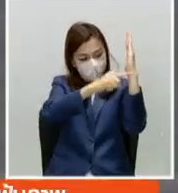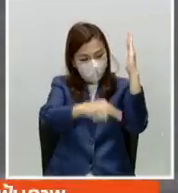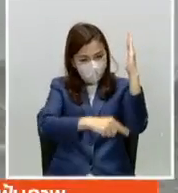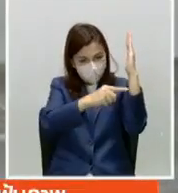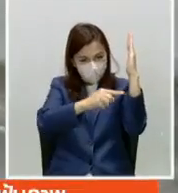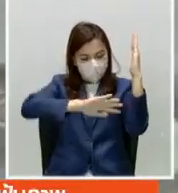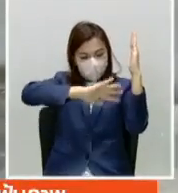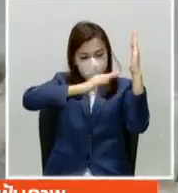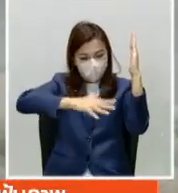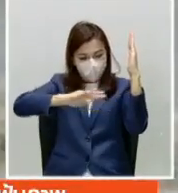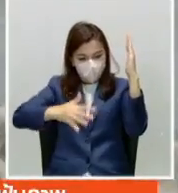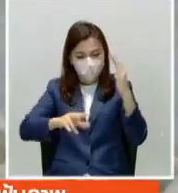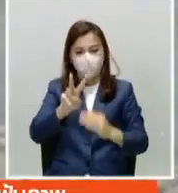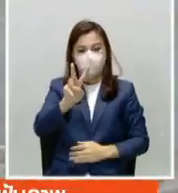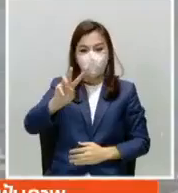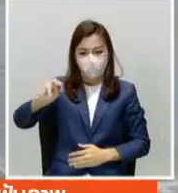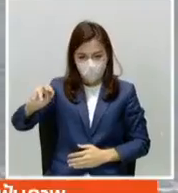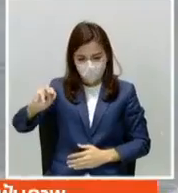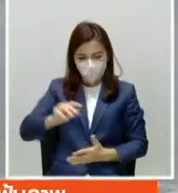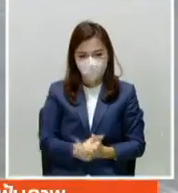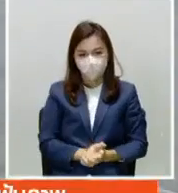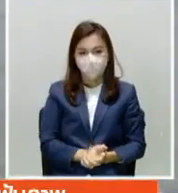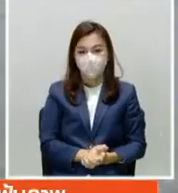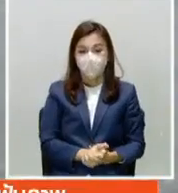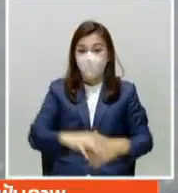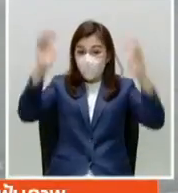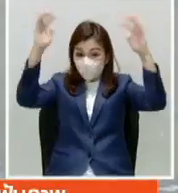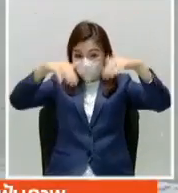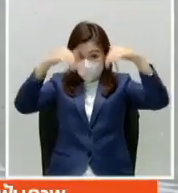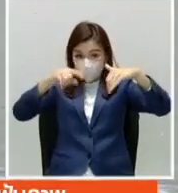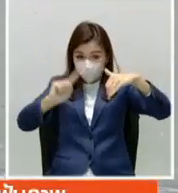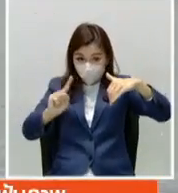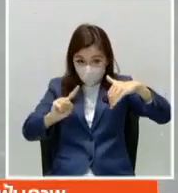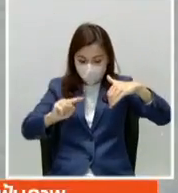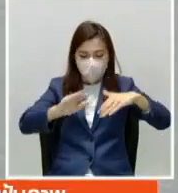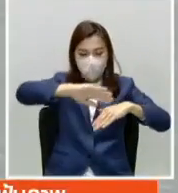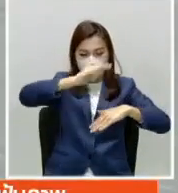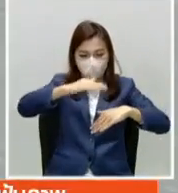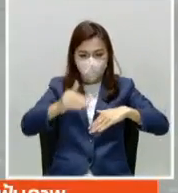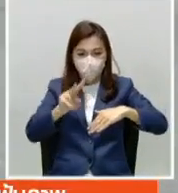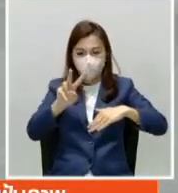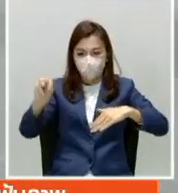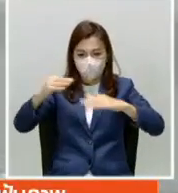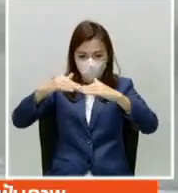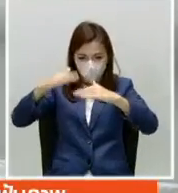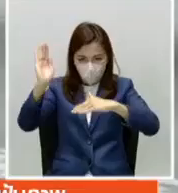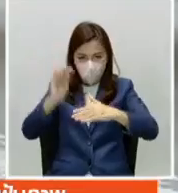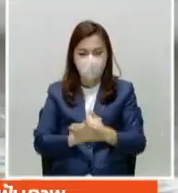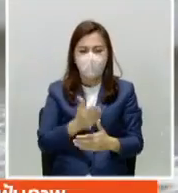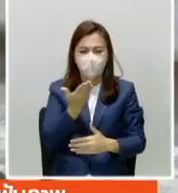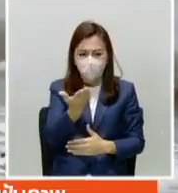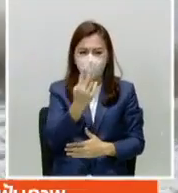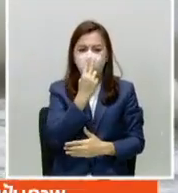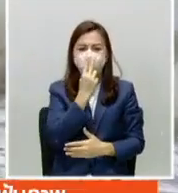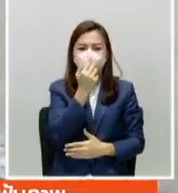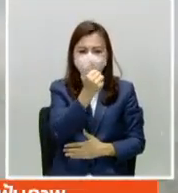กลางคลื่นสูงประมาณ2เมตรค่ะบริเวณที่มีฝนฟ้าคะนองคลื่นสูงได้มากกว่า2เมตรขอให้ระวังอันตร